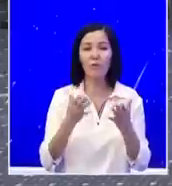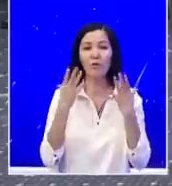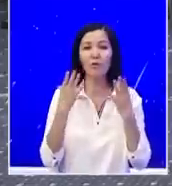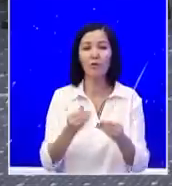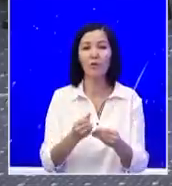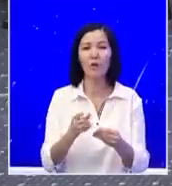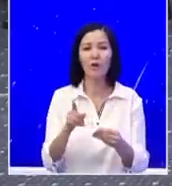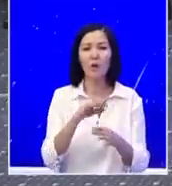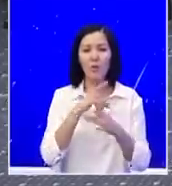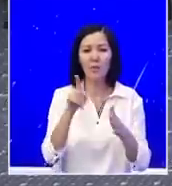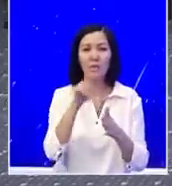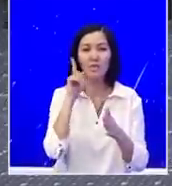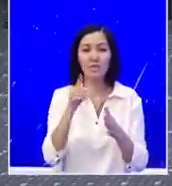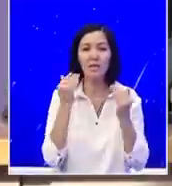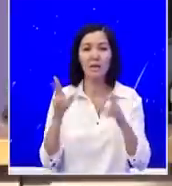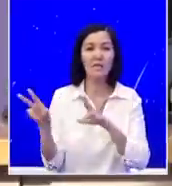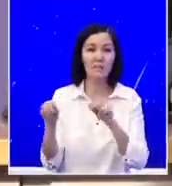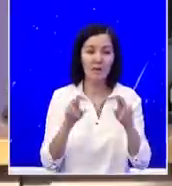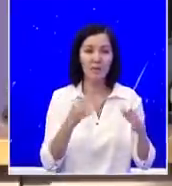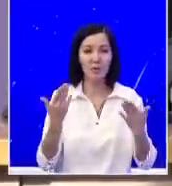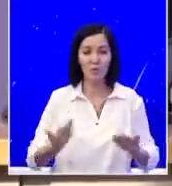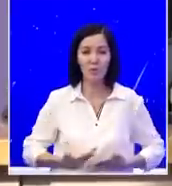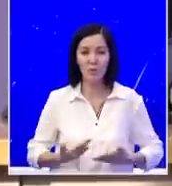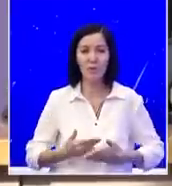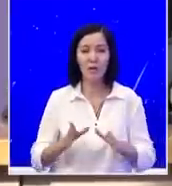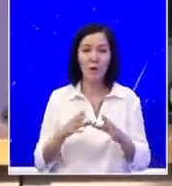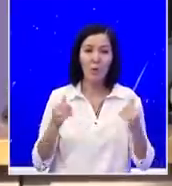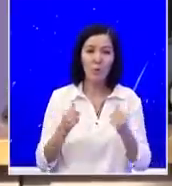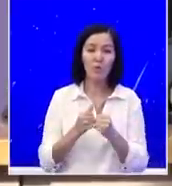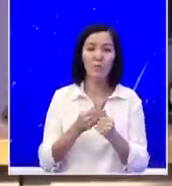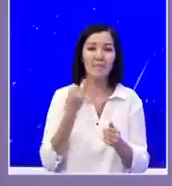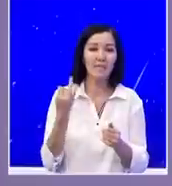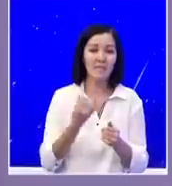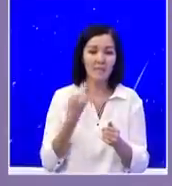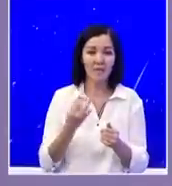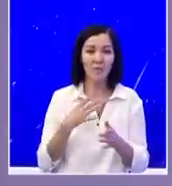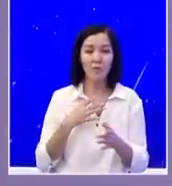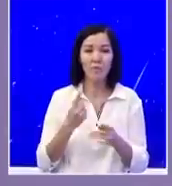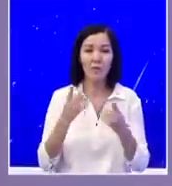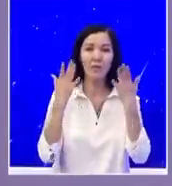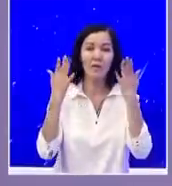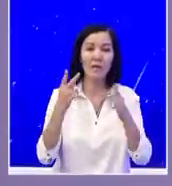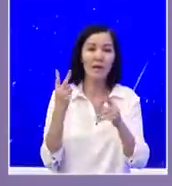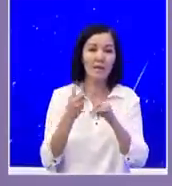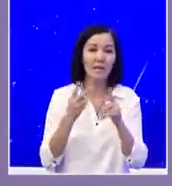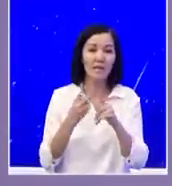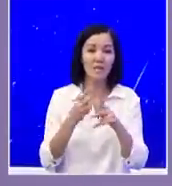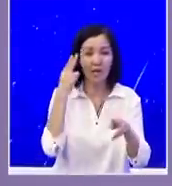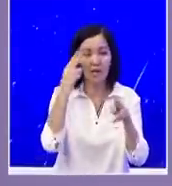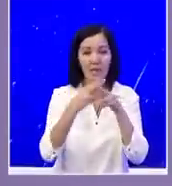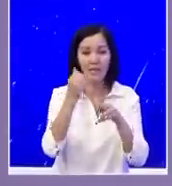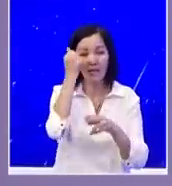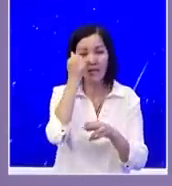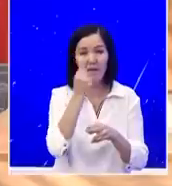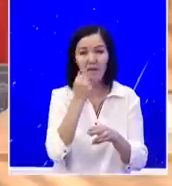бір қатар әріптес жұп қазір бақытты ғұмыр кешуде. Бала шағасының қызығын көріп бірінші Аллаға, екінші ағаларына